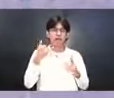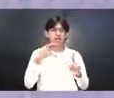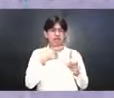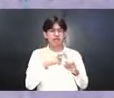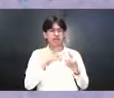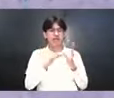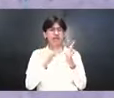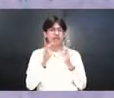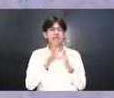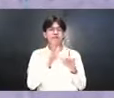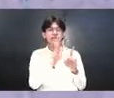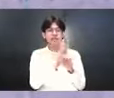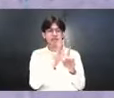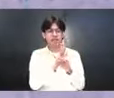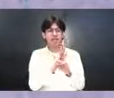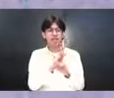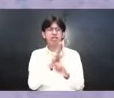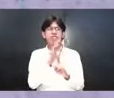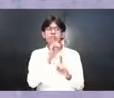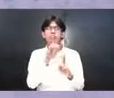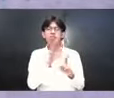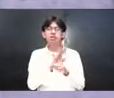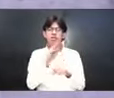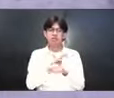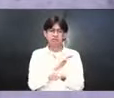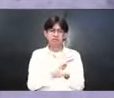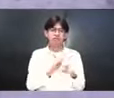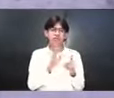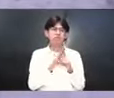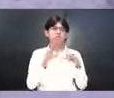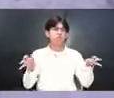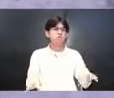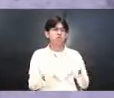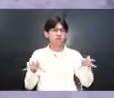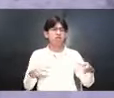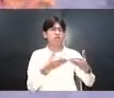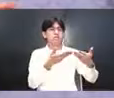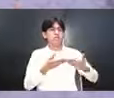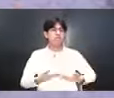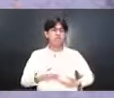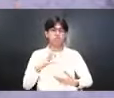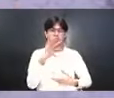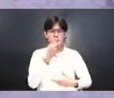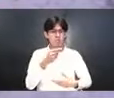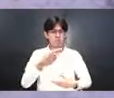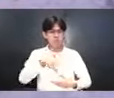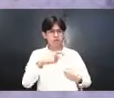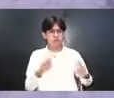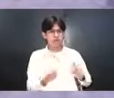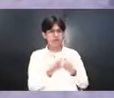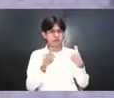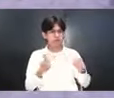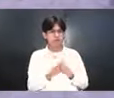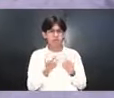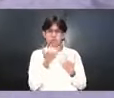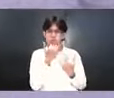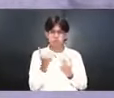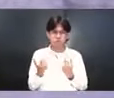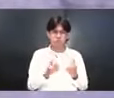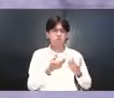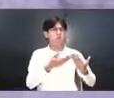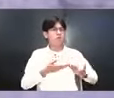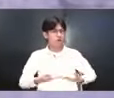his sacred mission. To welcome every prodigal. Kaya ako pumunta